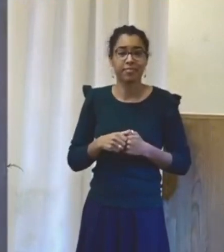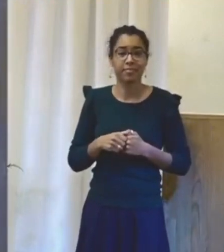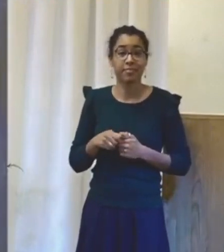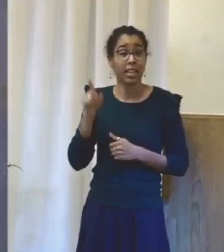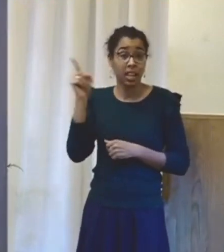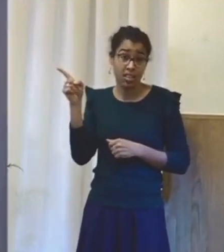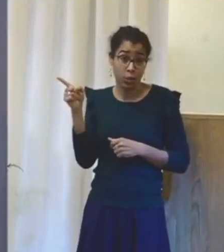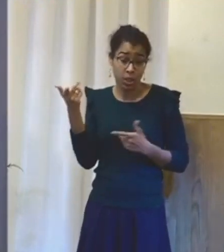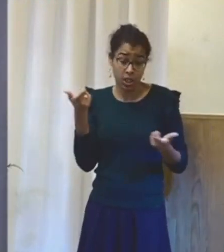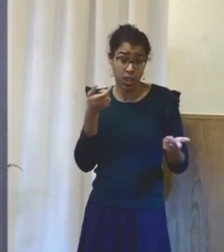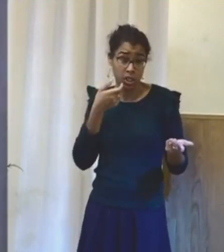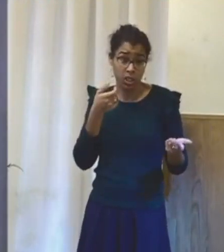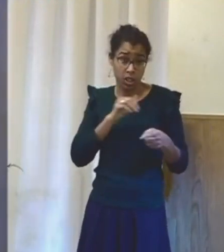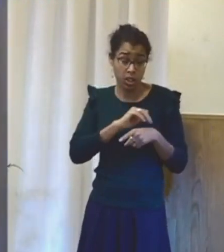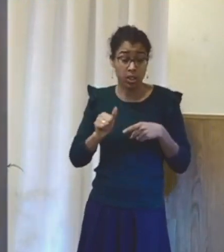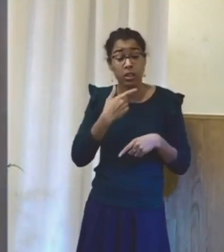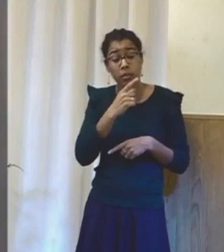C'est lui qui mène la danse.